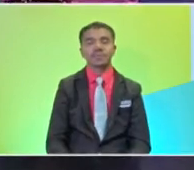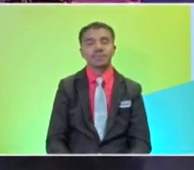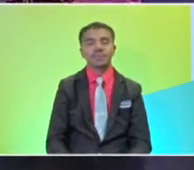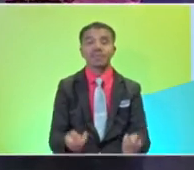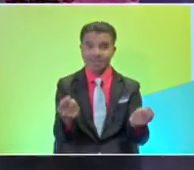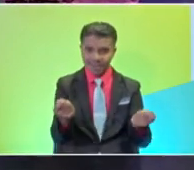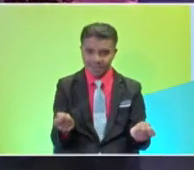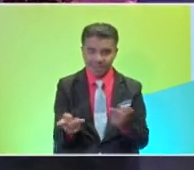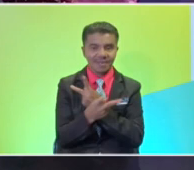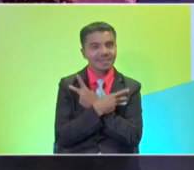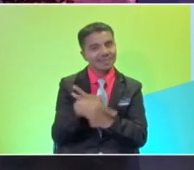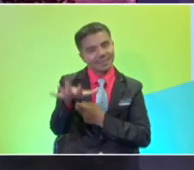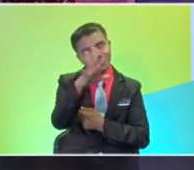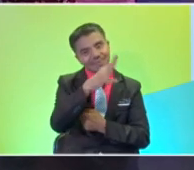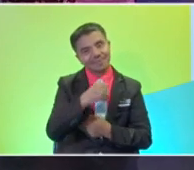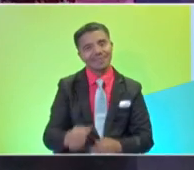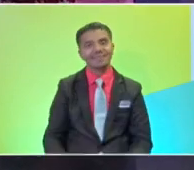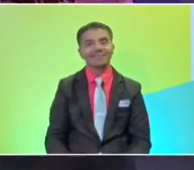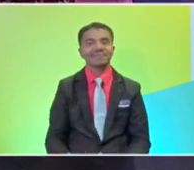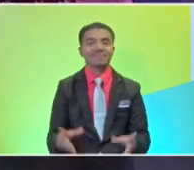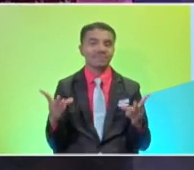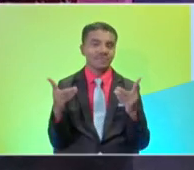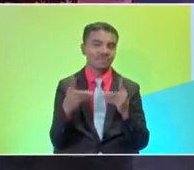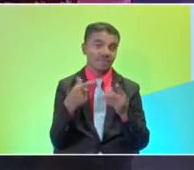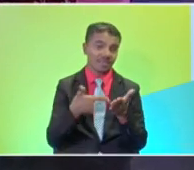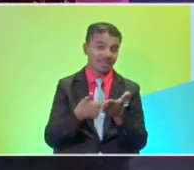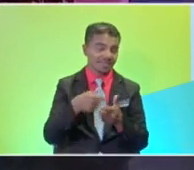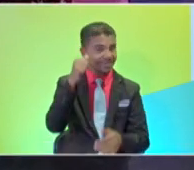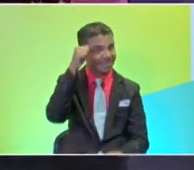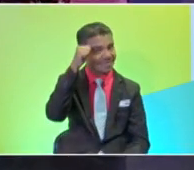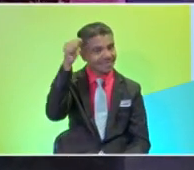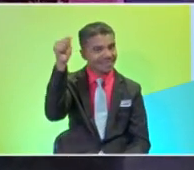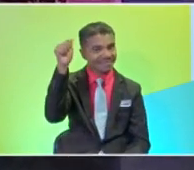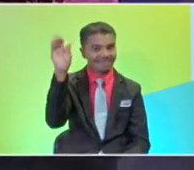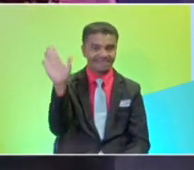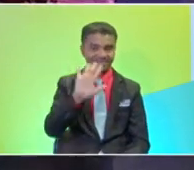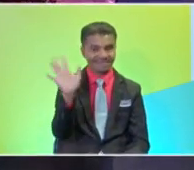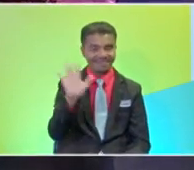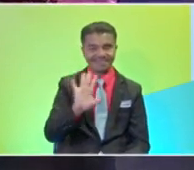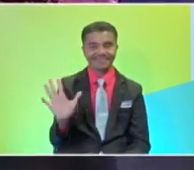di did TV KPM jumpa lagi bye bye Assalamualaikum warahmatullahi wabarakatuh